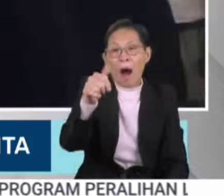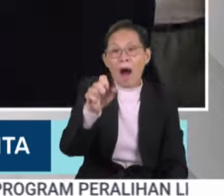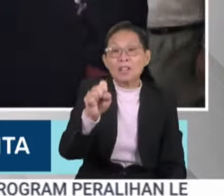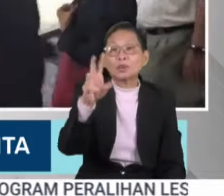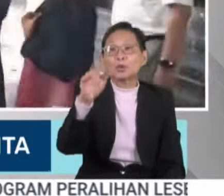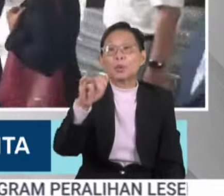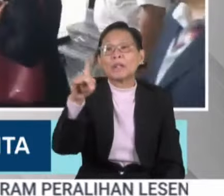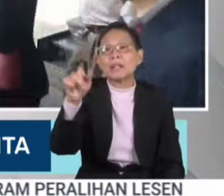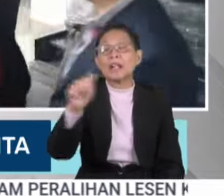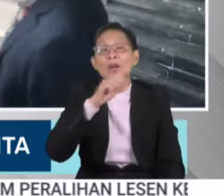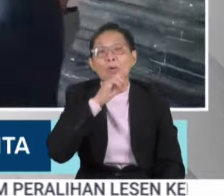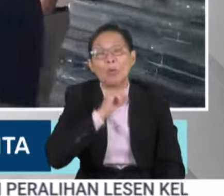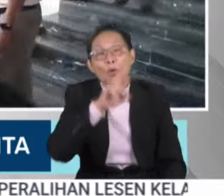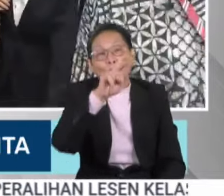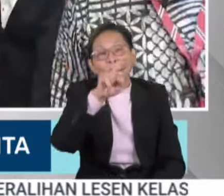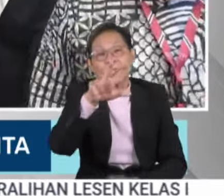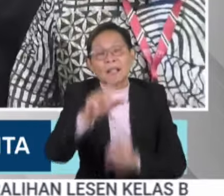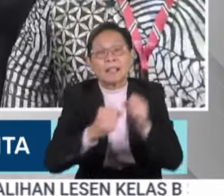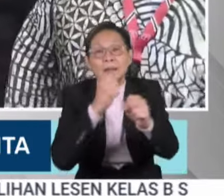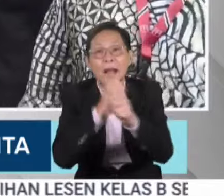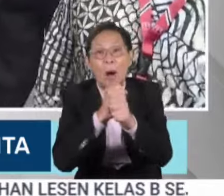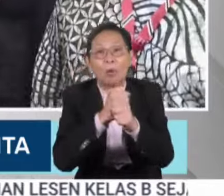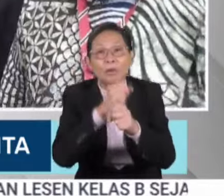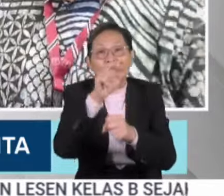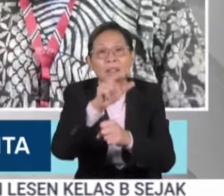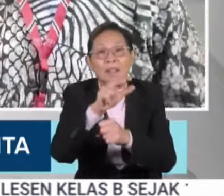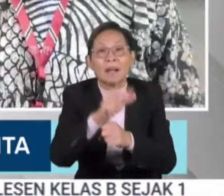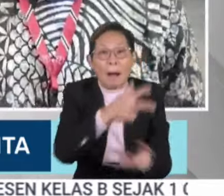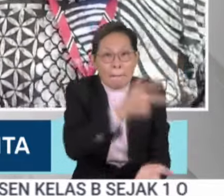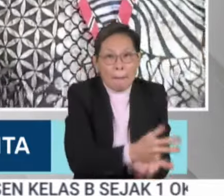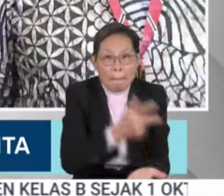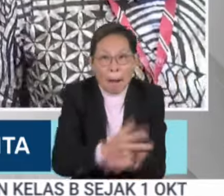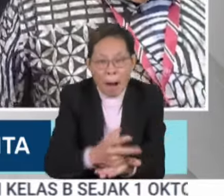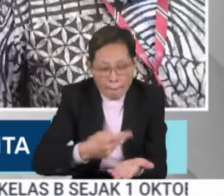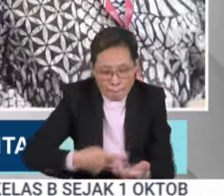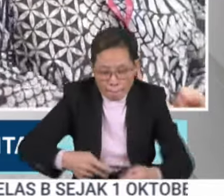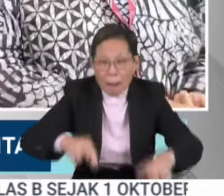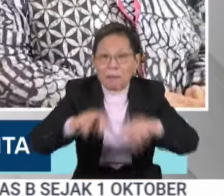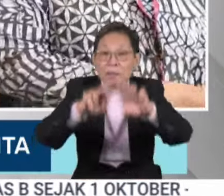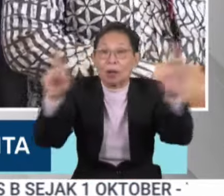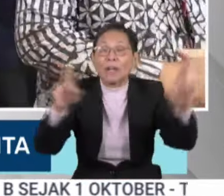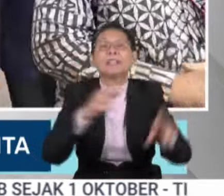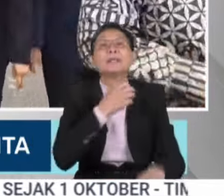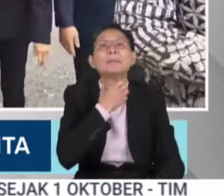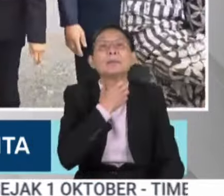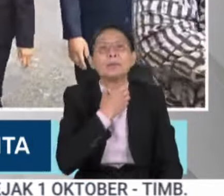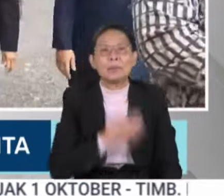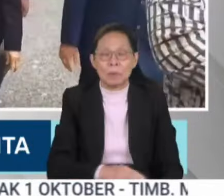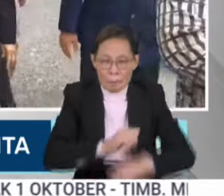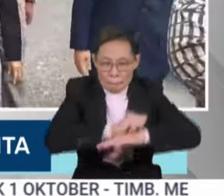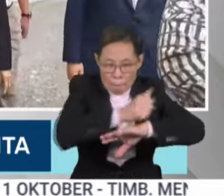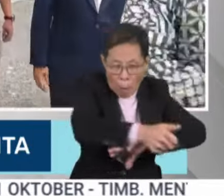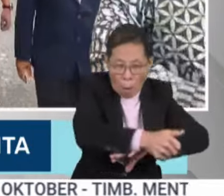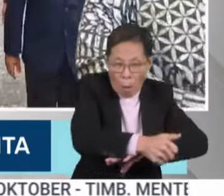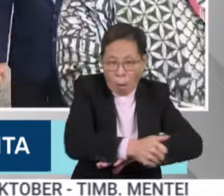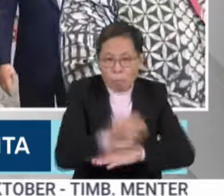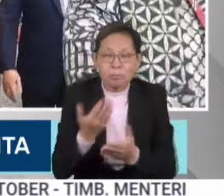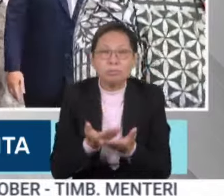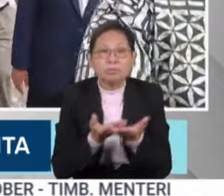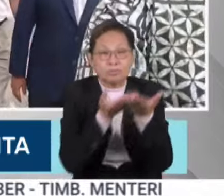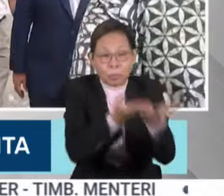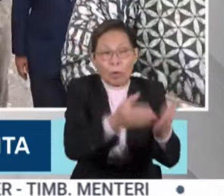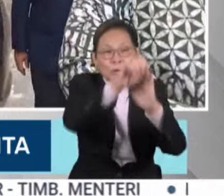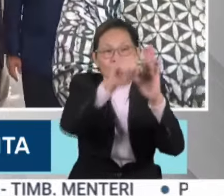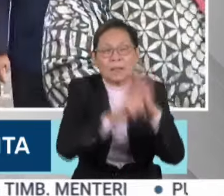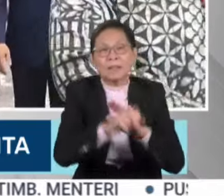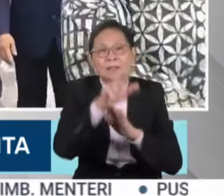Kaur, 35 tahun, di kawasan parkir sebuah pasaraya di Ulu Kinta di Ipoh. Pertuduhan dikemukakan mengikut